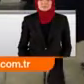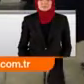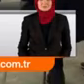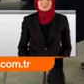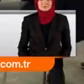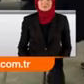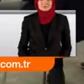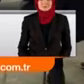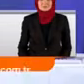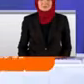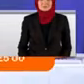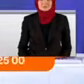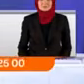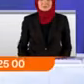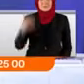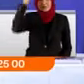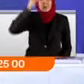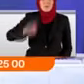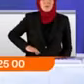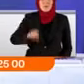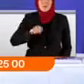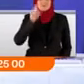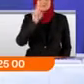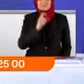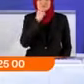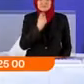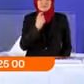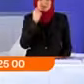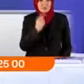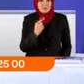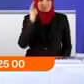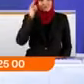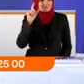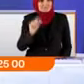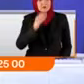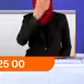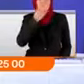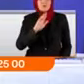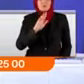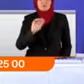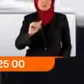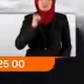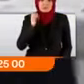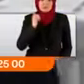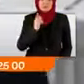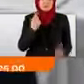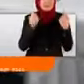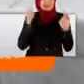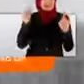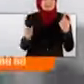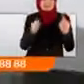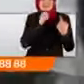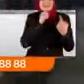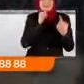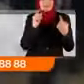oybirliğiyle kabul edilmiştir İmamoğlu Sen Türk'ü buna rağmen sakinleş Mehdi dönüp Serdar Yücel'in üzerine gördü